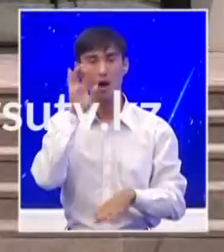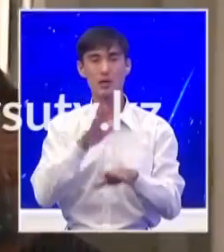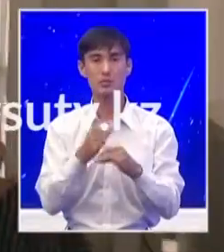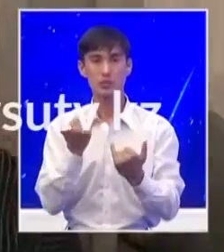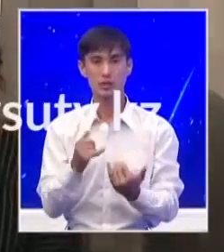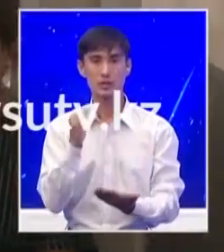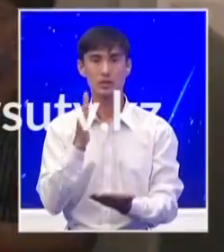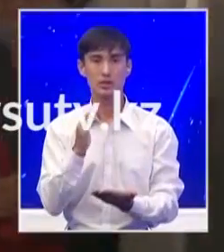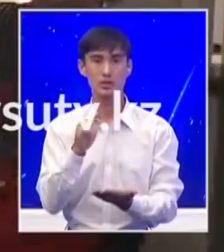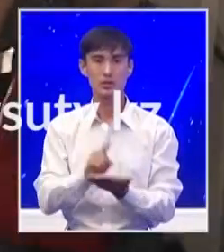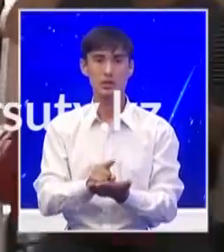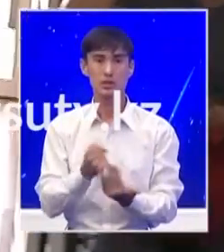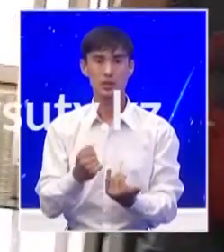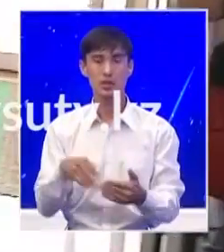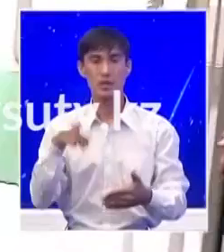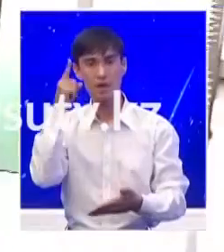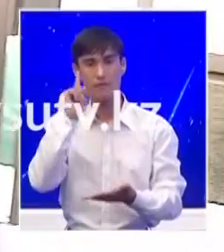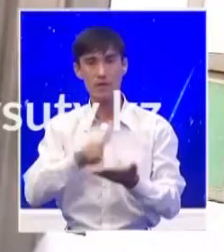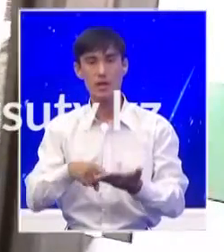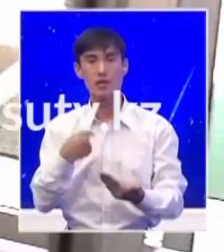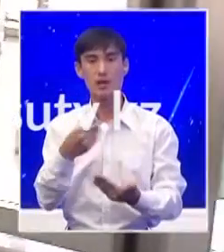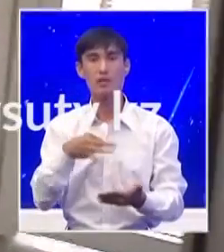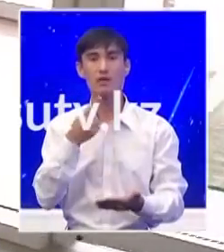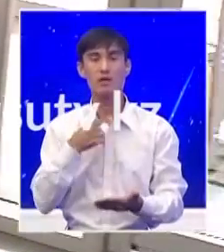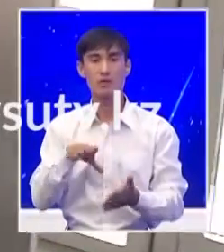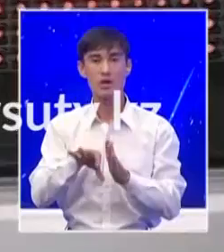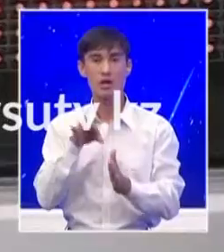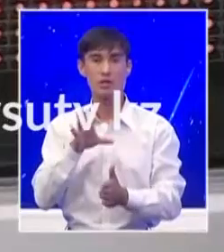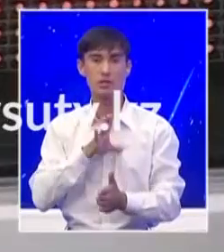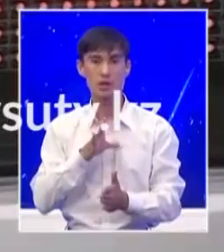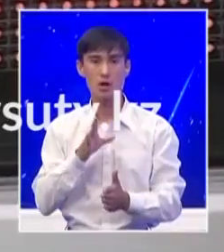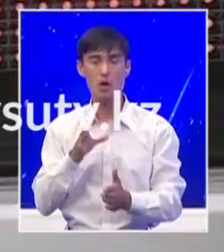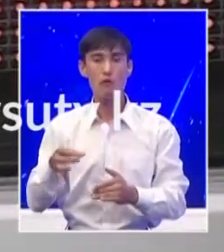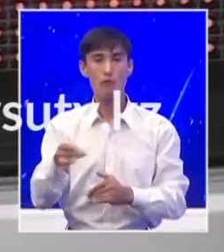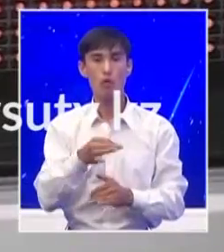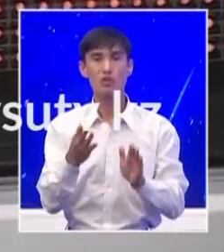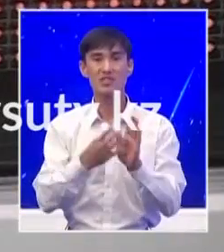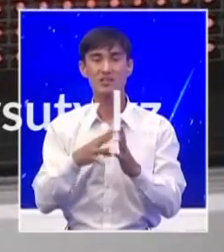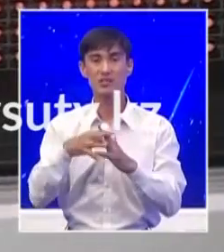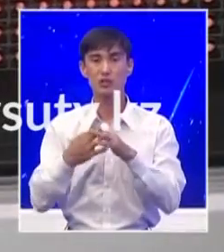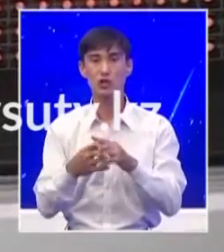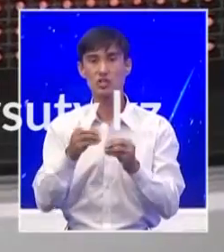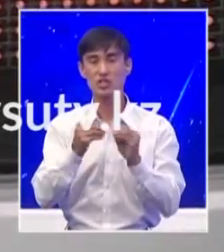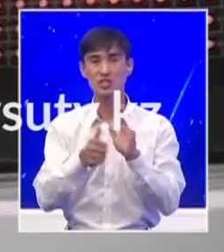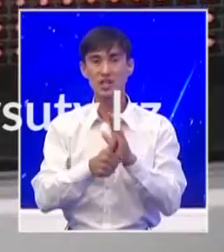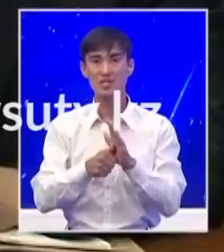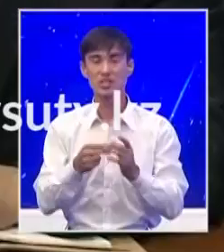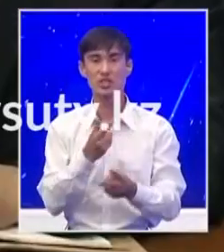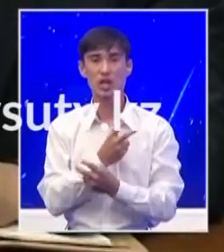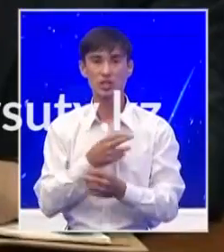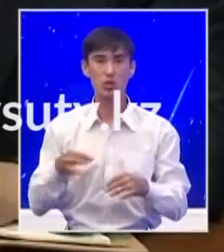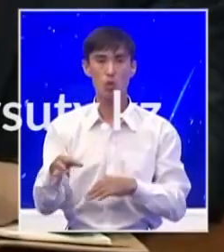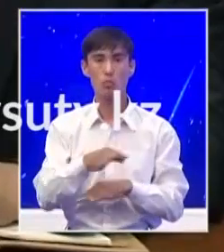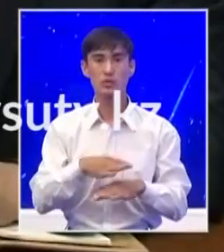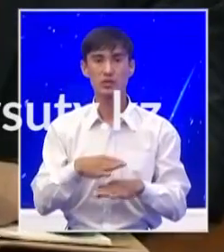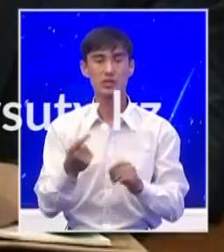теперь является, оказали ему доверие, отдав за него свои голоса. В округ входят 9 сел и 16 дачных обществ. Довольно